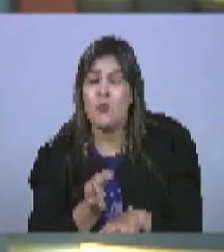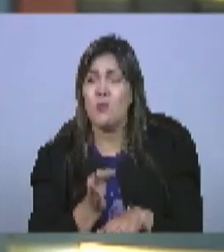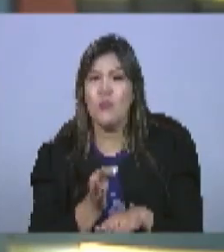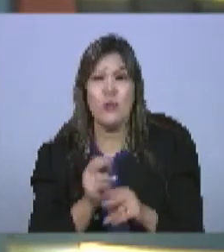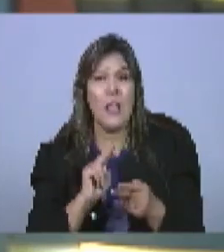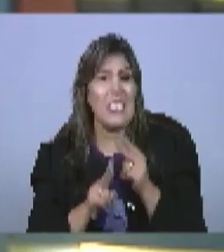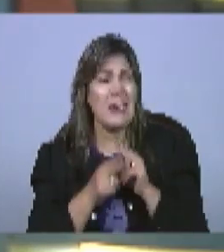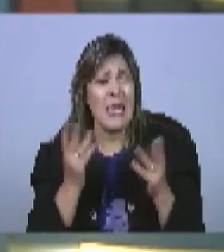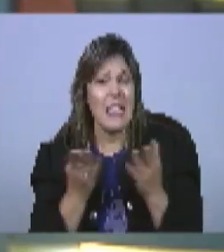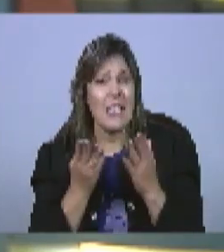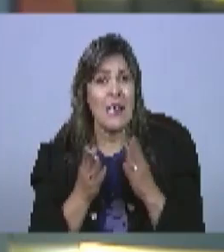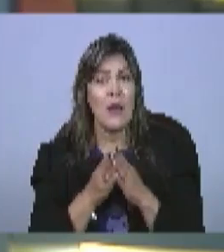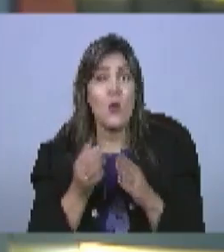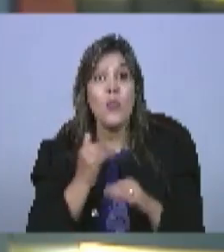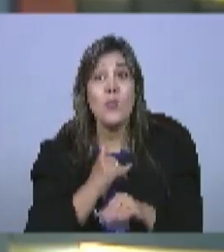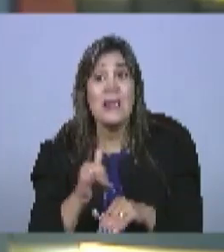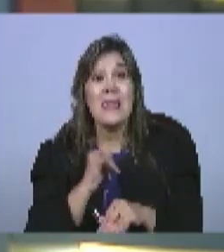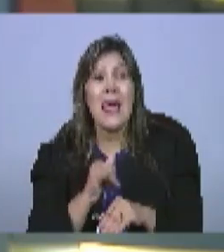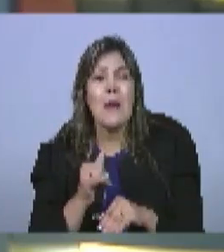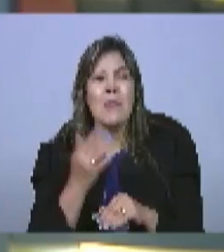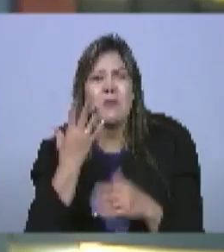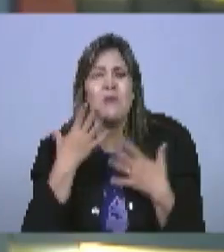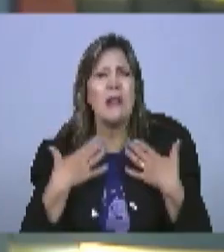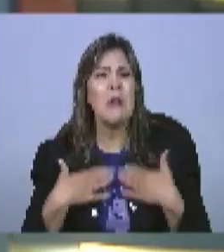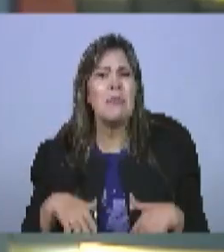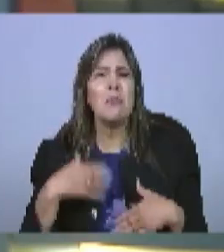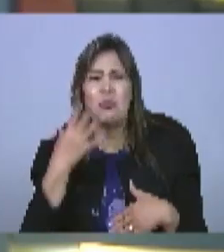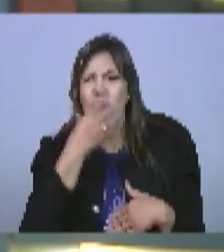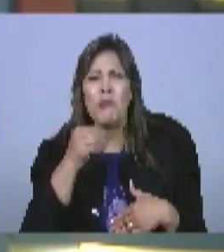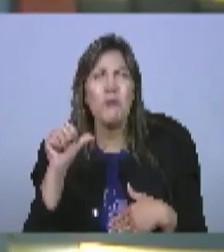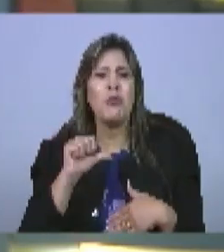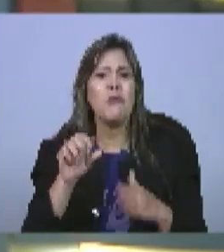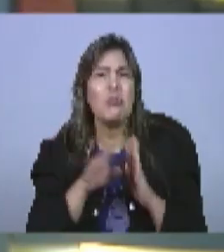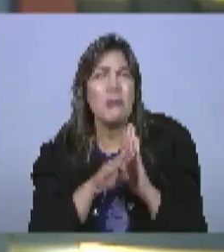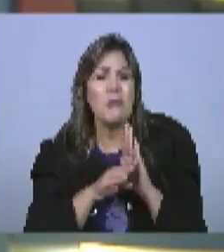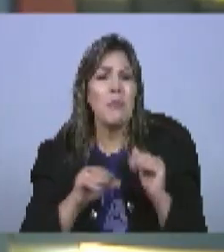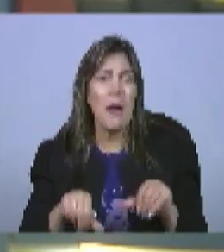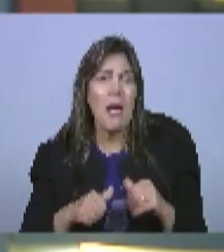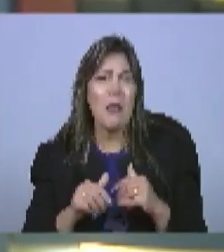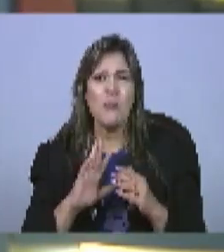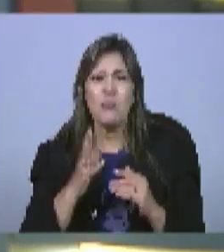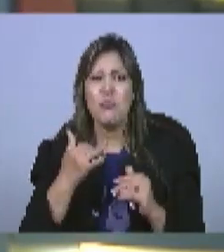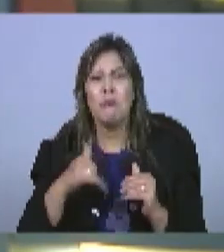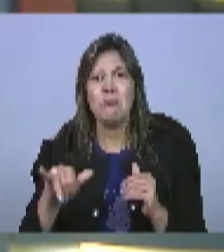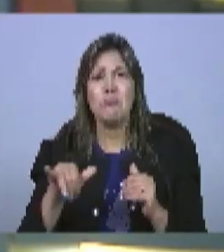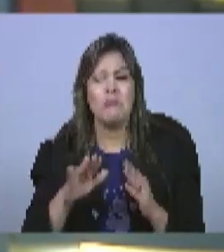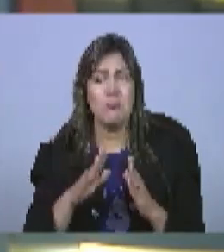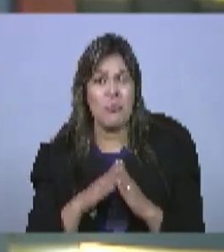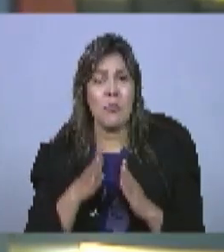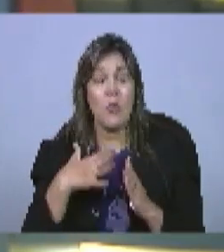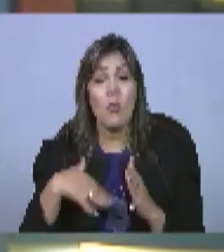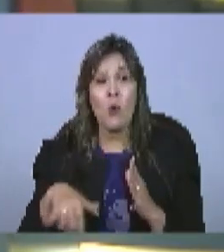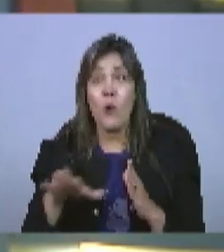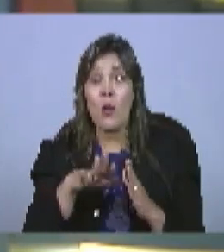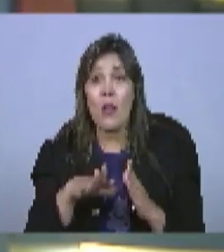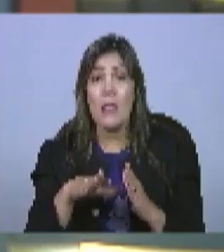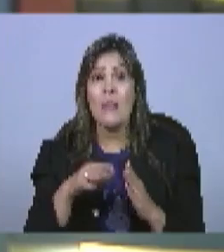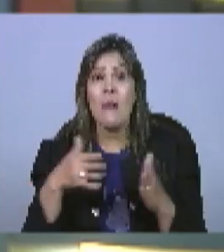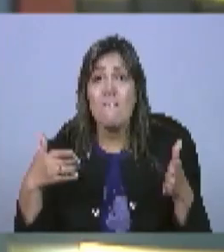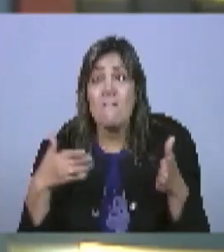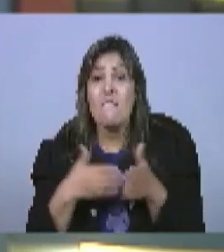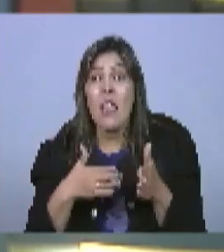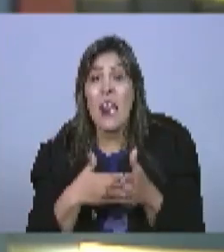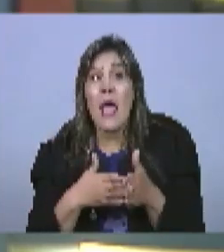التزاماته وتلاقيه دايما مهمل حتى في لبسه وفي ترتيب حياته فطبعا دي كلها عوامل بتؤدي